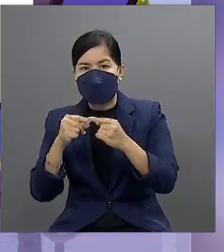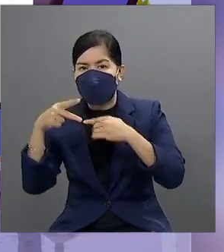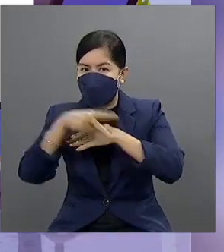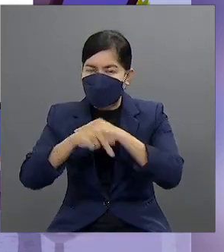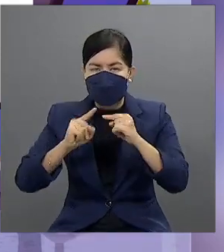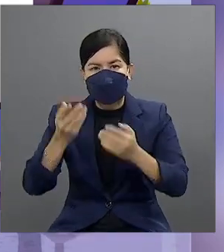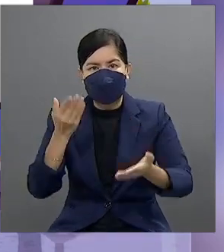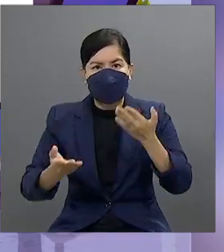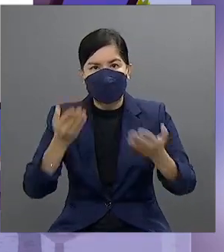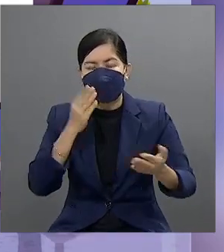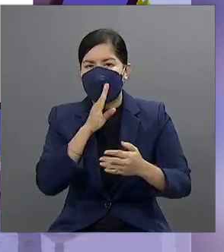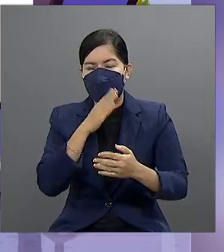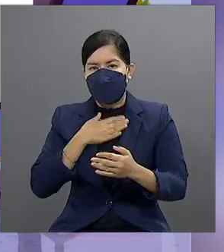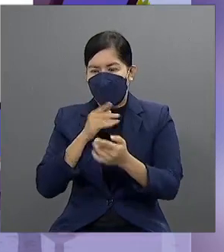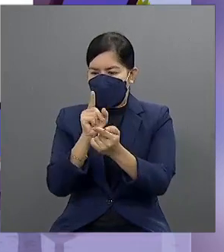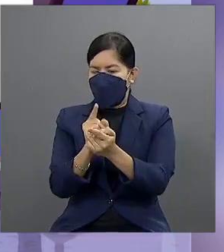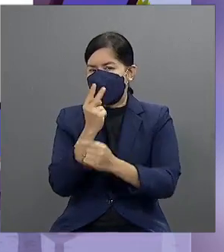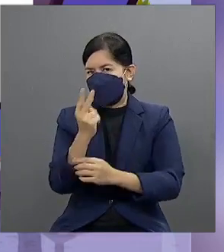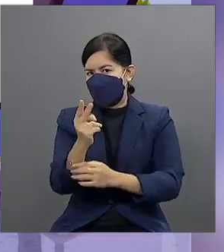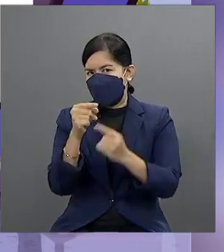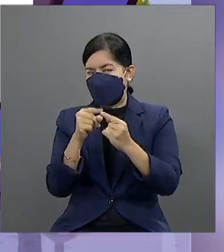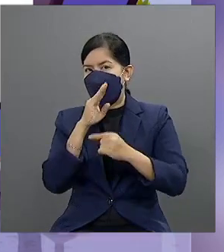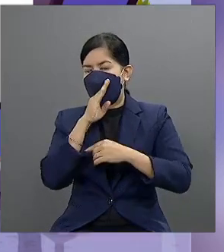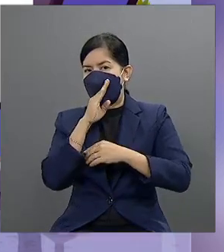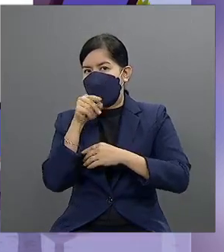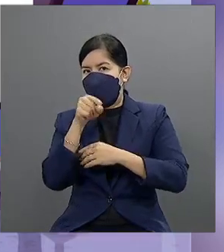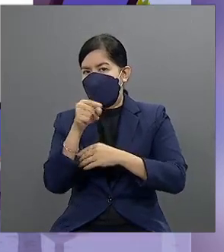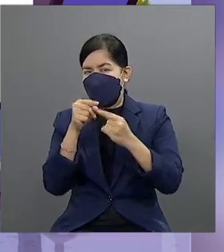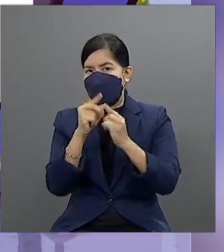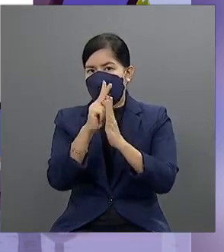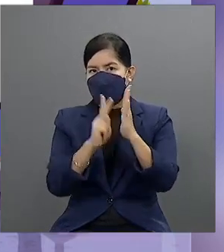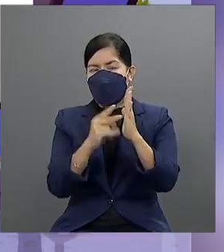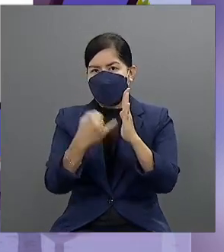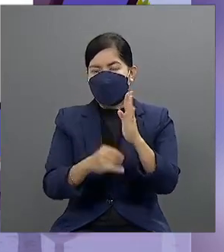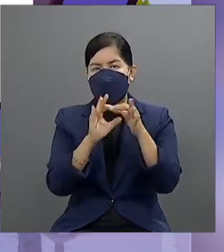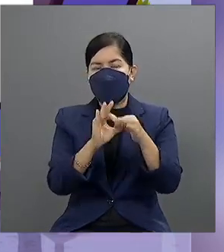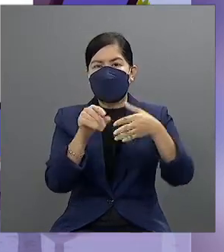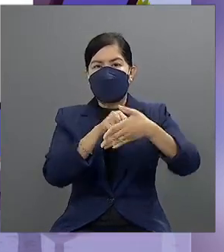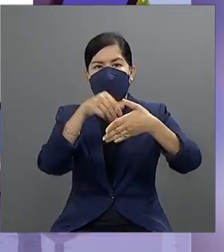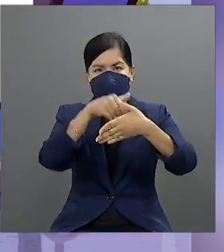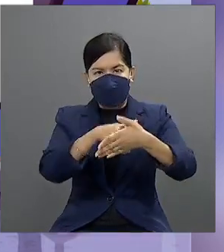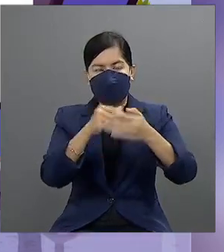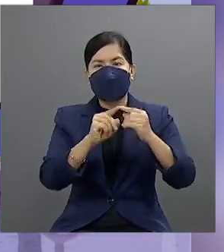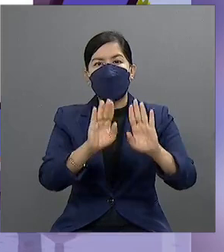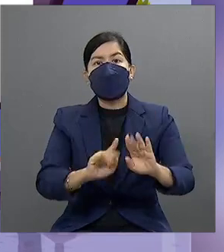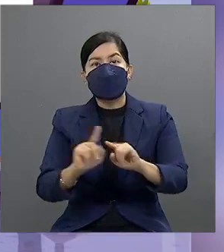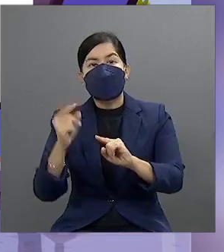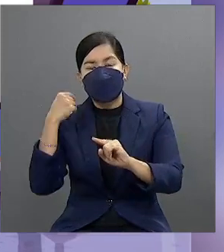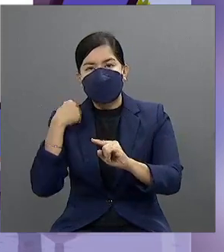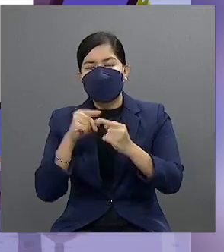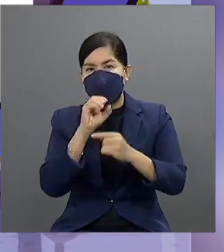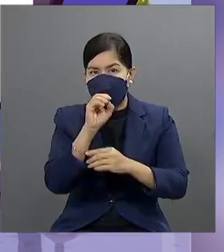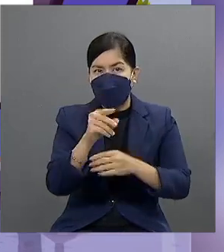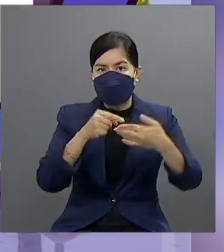ทำที่ไม่สุจริตและเป็นการกระทำที่ผิดกฎหมายเลือกตั้งในรูปแบบของข้อความภาพเสียง